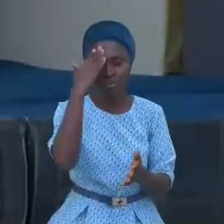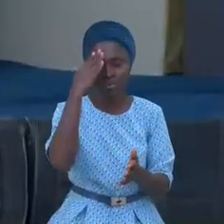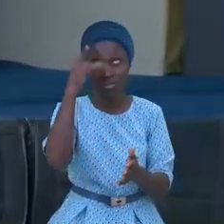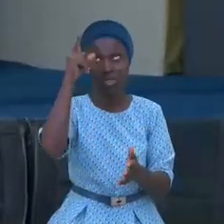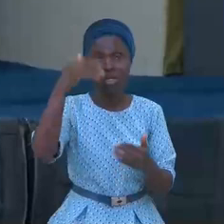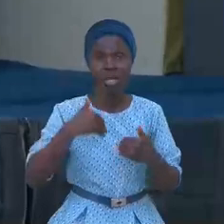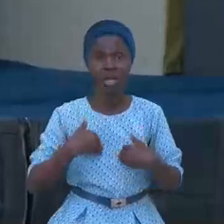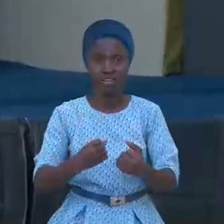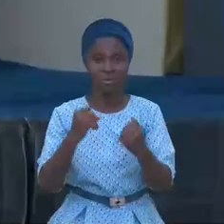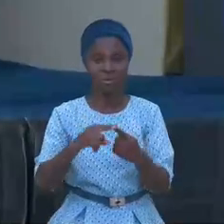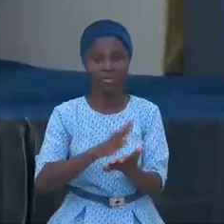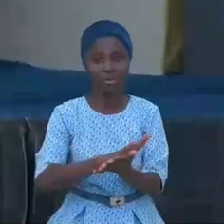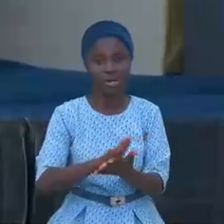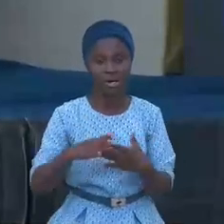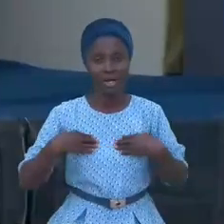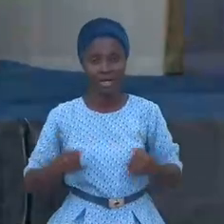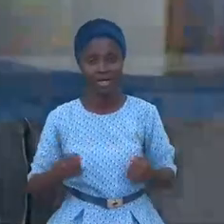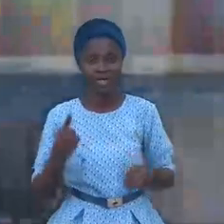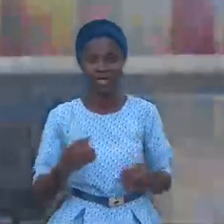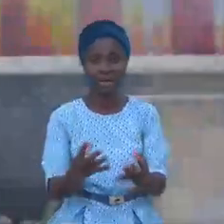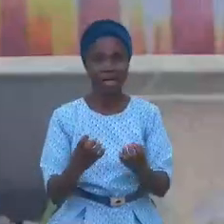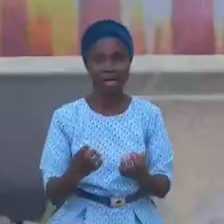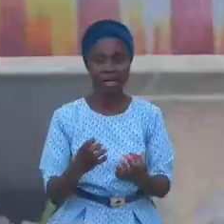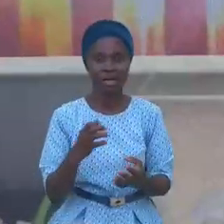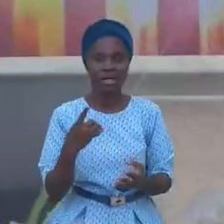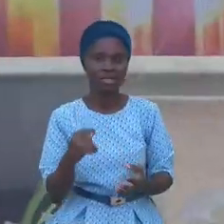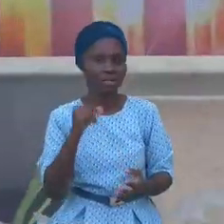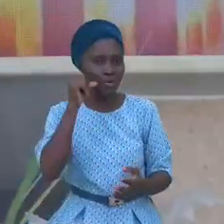Une femme ayant la paix de sang est-elle là?